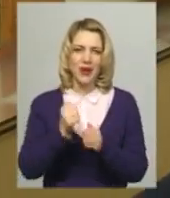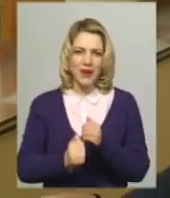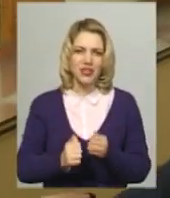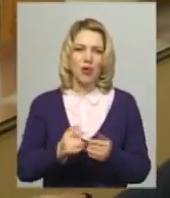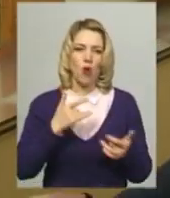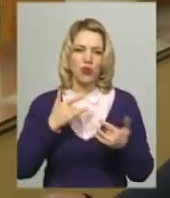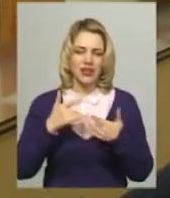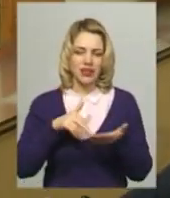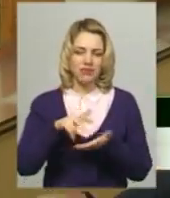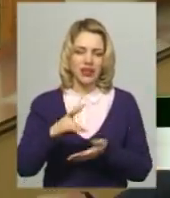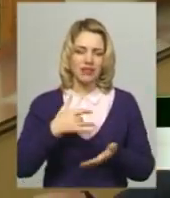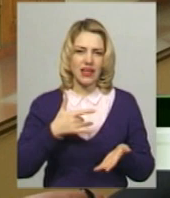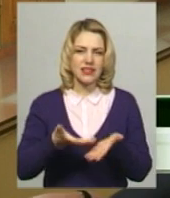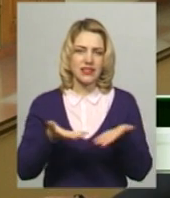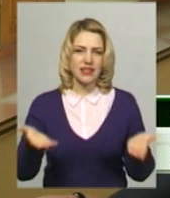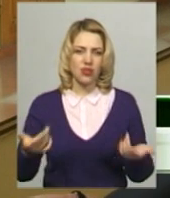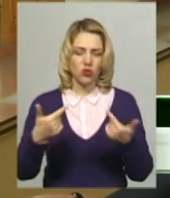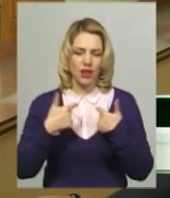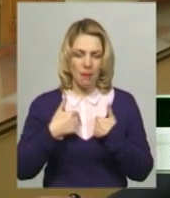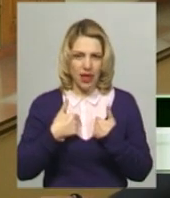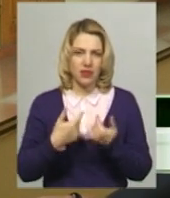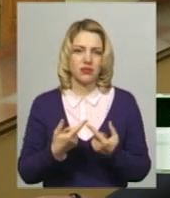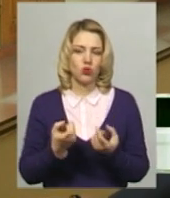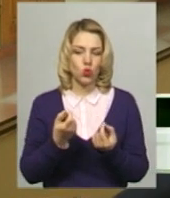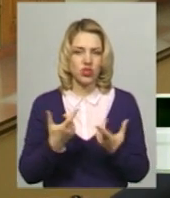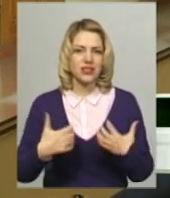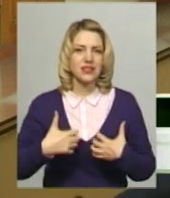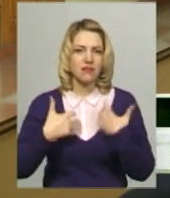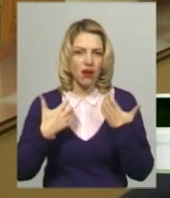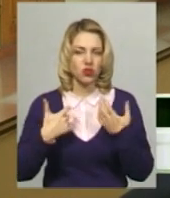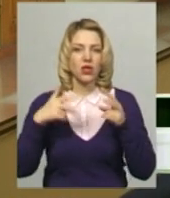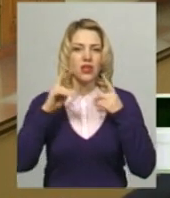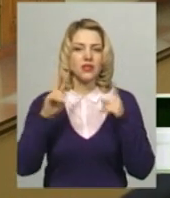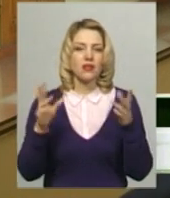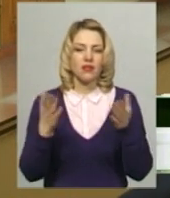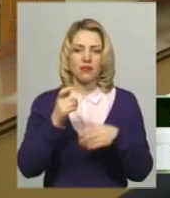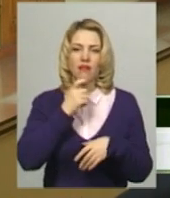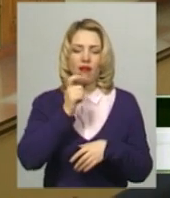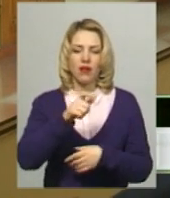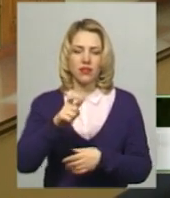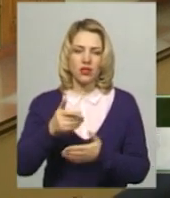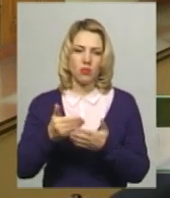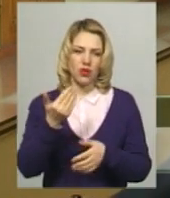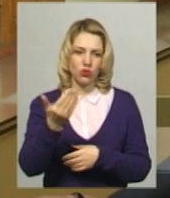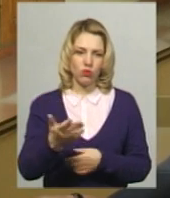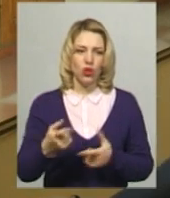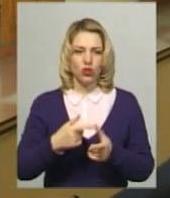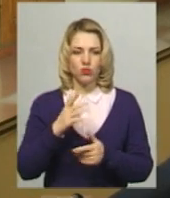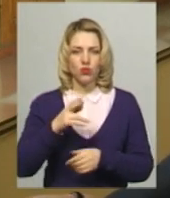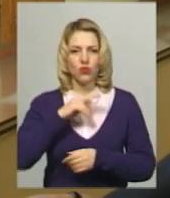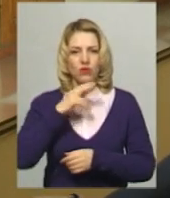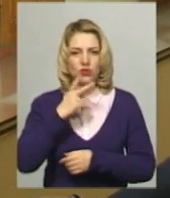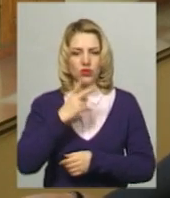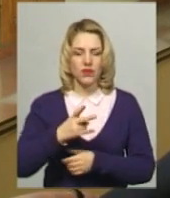на сцену для мене трохи страшно, бо не знаєш, який глядач перед тобою, чи він буде уважно